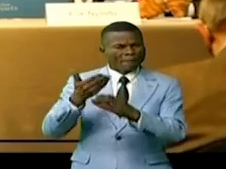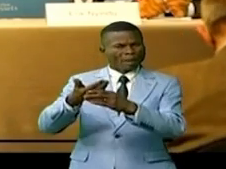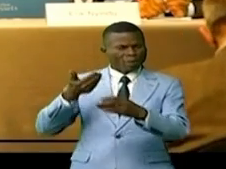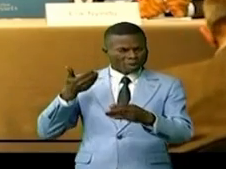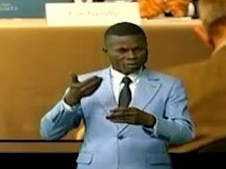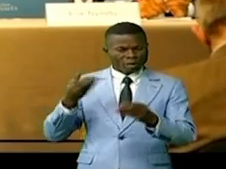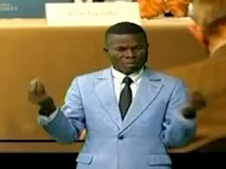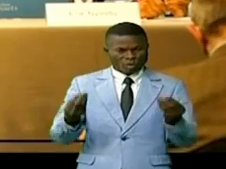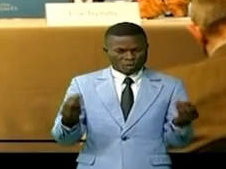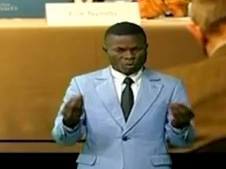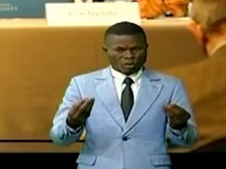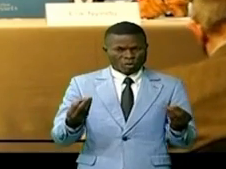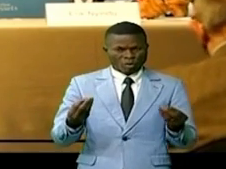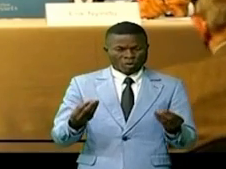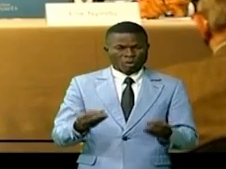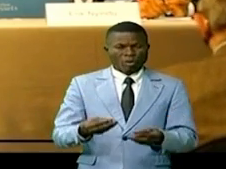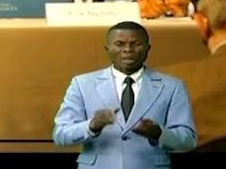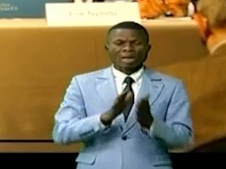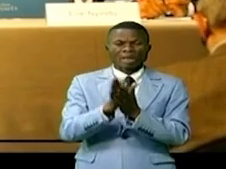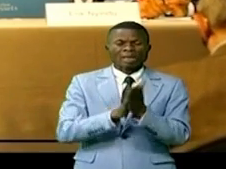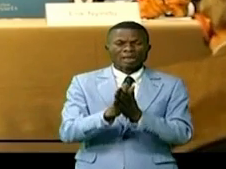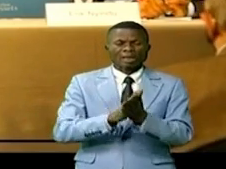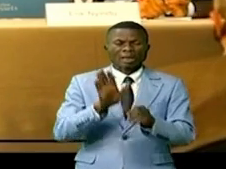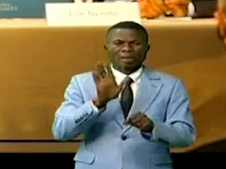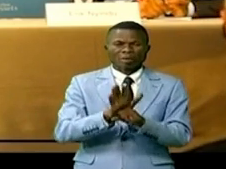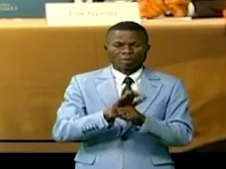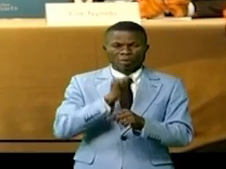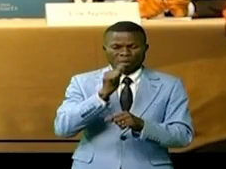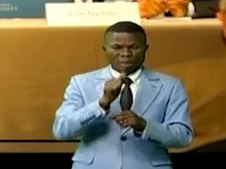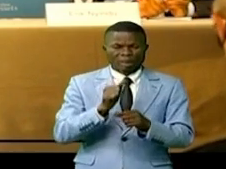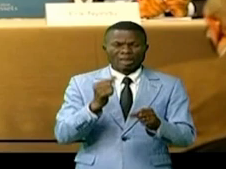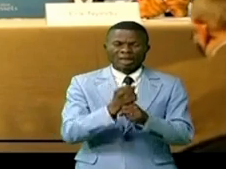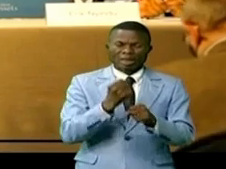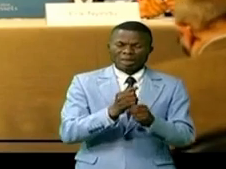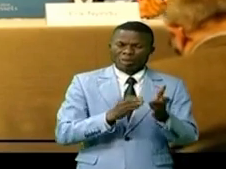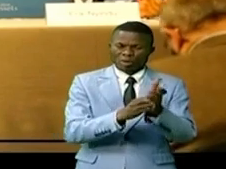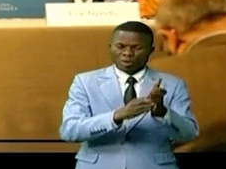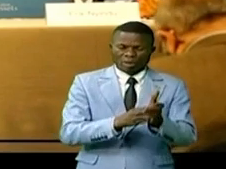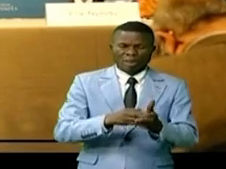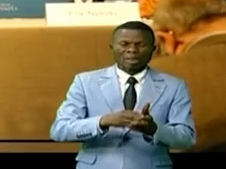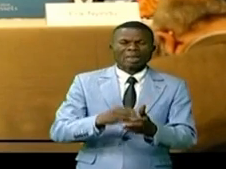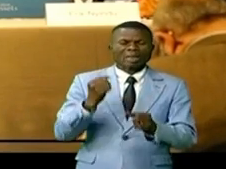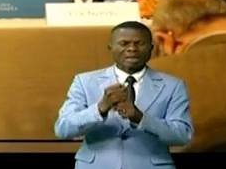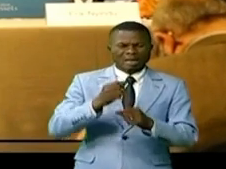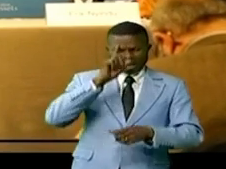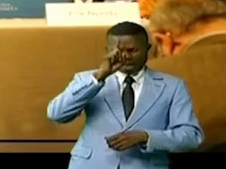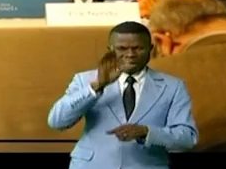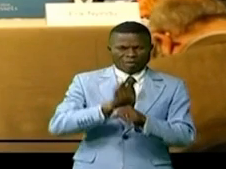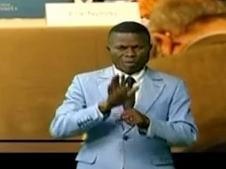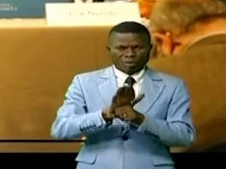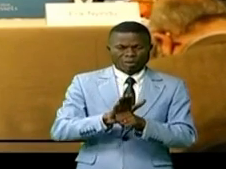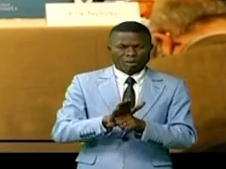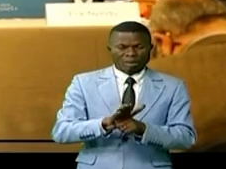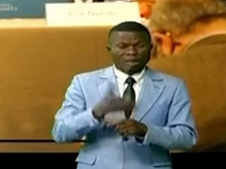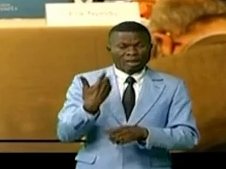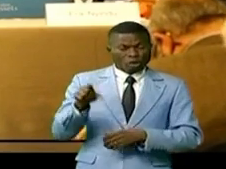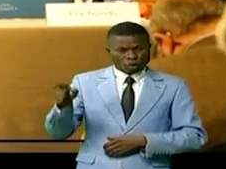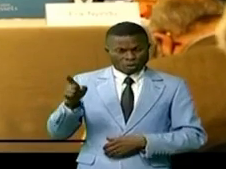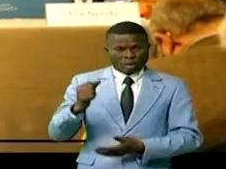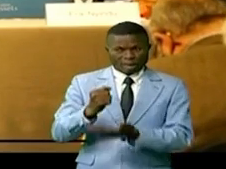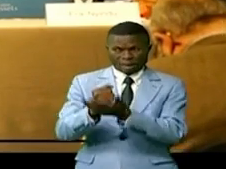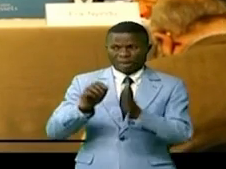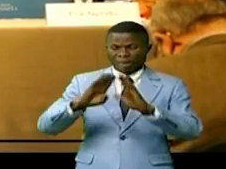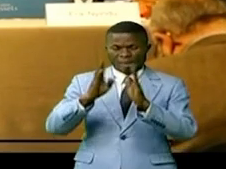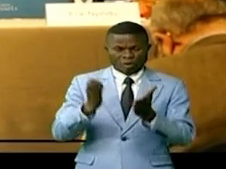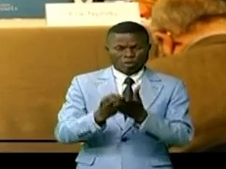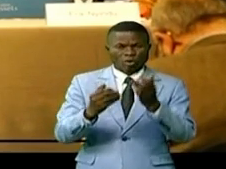met pas en valeur l'aspect managérial ou le profil du candidat? Parce que c'est finalement ça qui a conduit